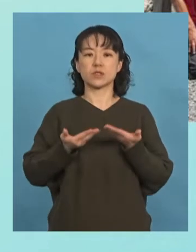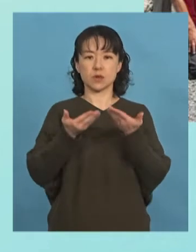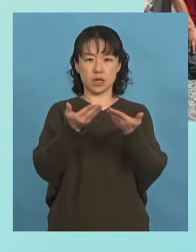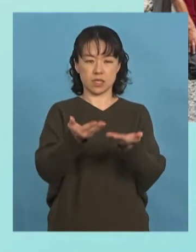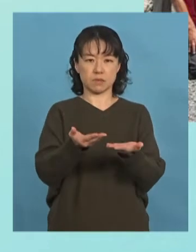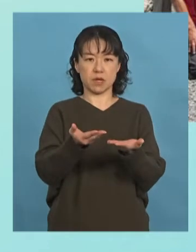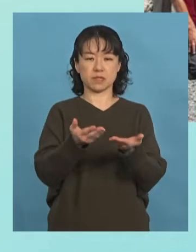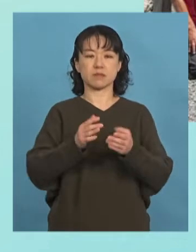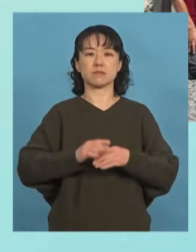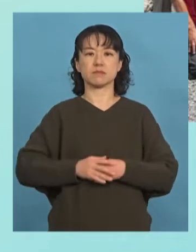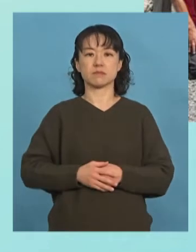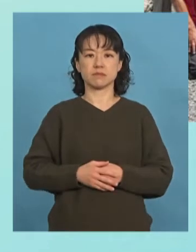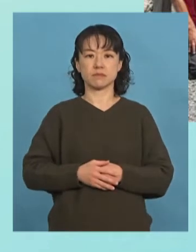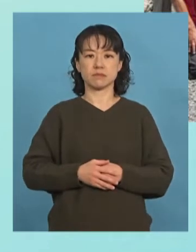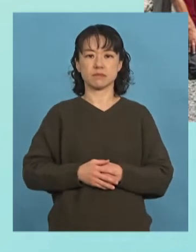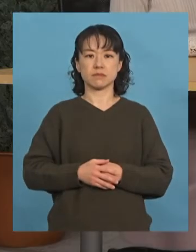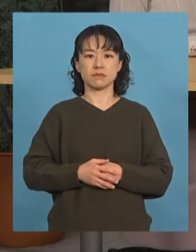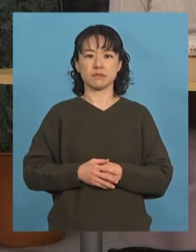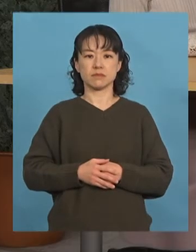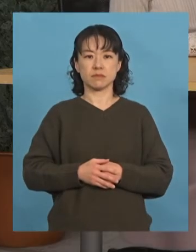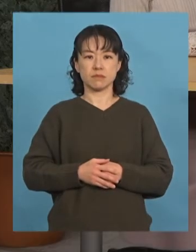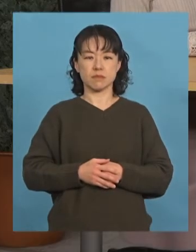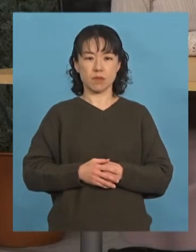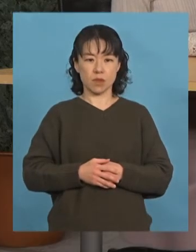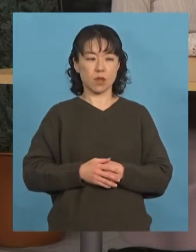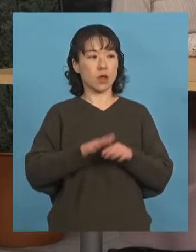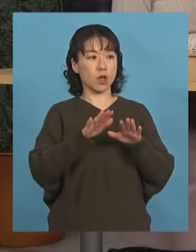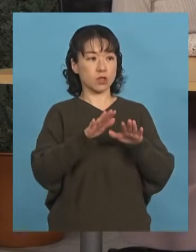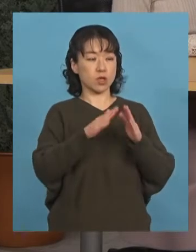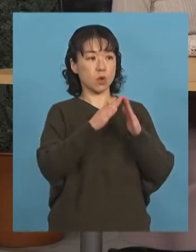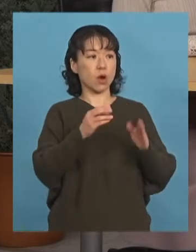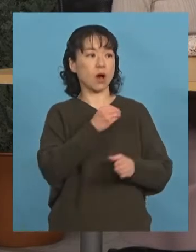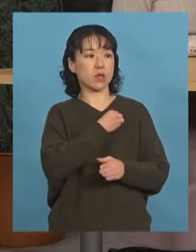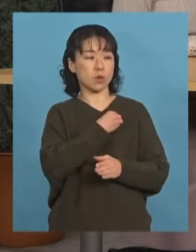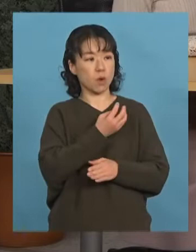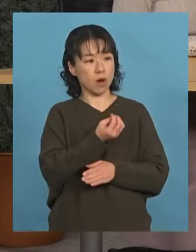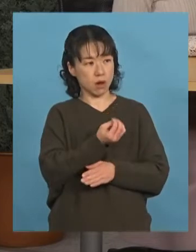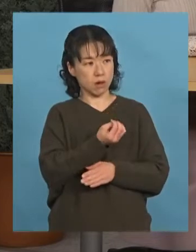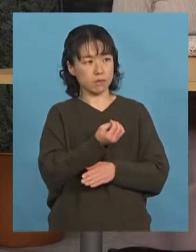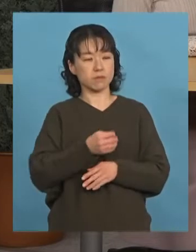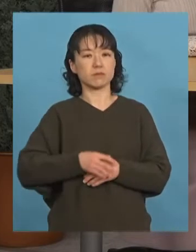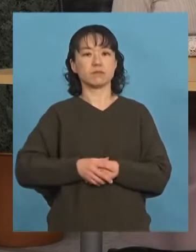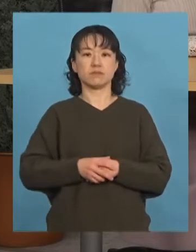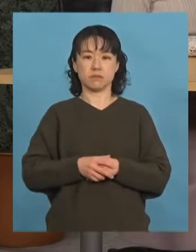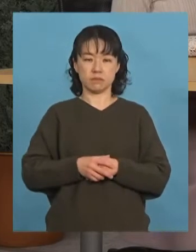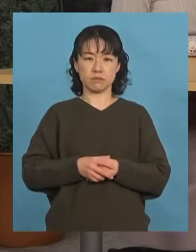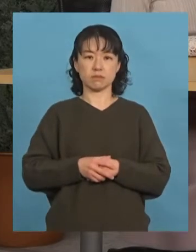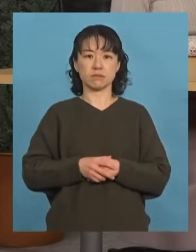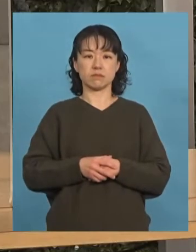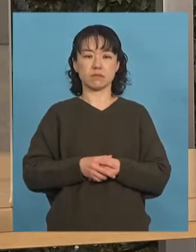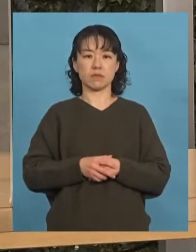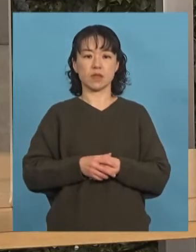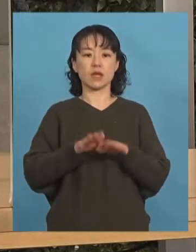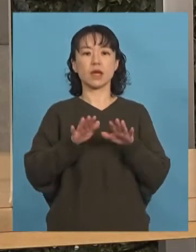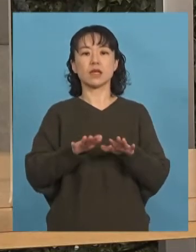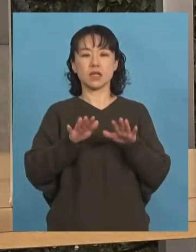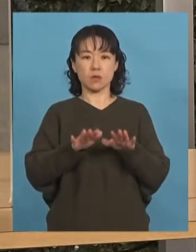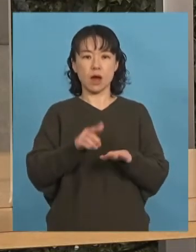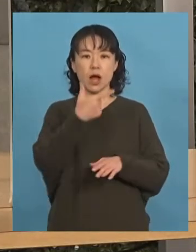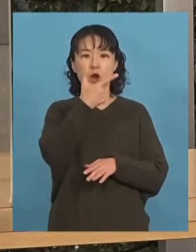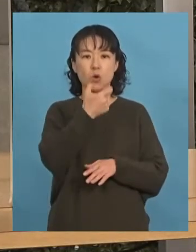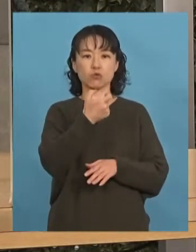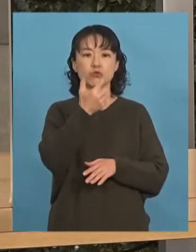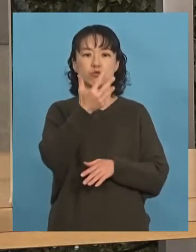持って案内しております。 素敵ですね。現在会員はどれくらいいらっしゃるんですか？ はい、現在市内から